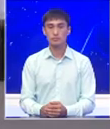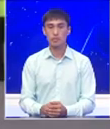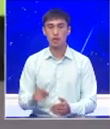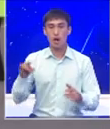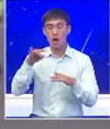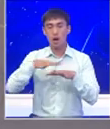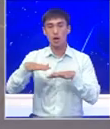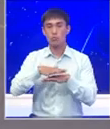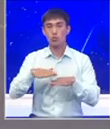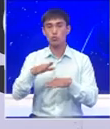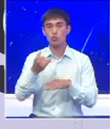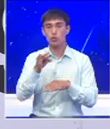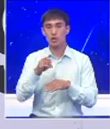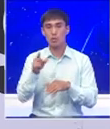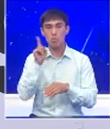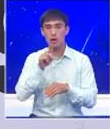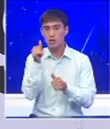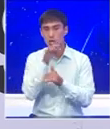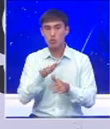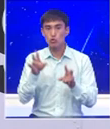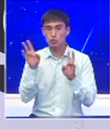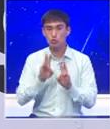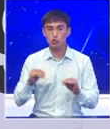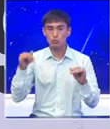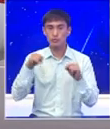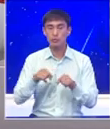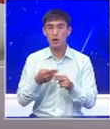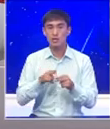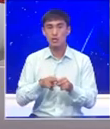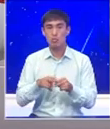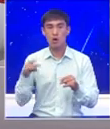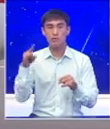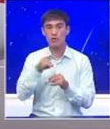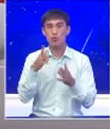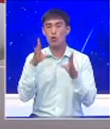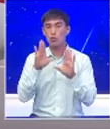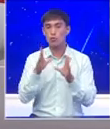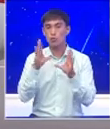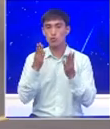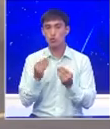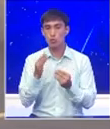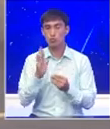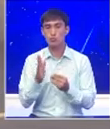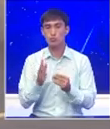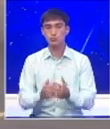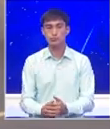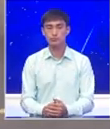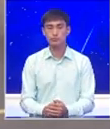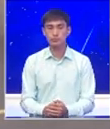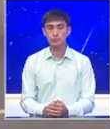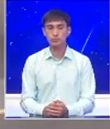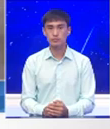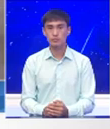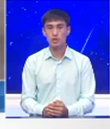Аэропорт Ушарала пока не может принимать самолеты в ночное время, поэтому авиарейсы осуществляются только днем. На аэродроме по первому